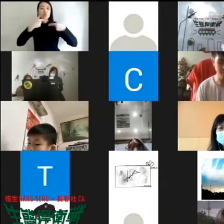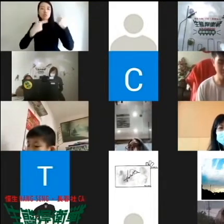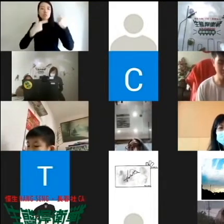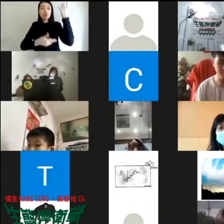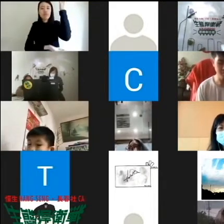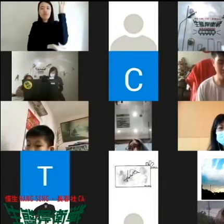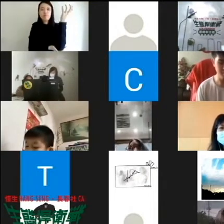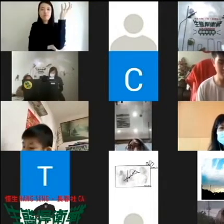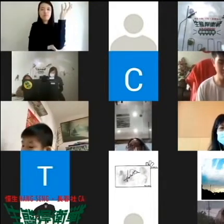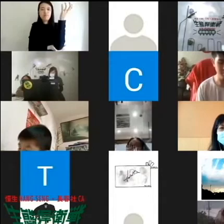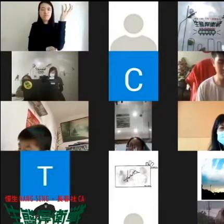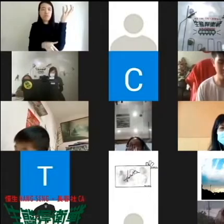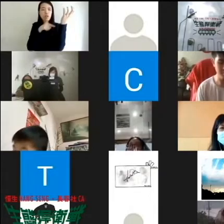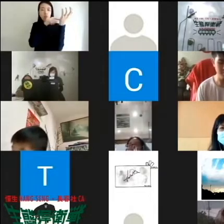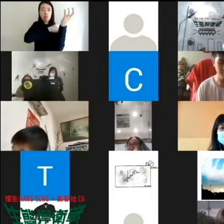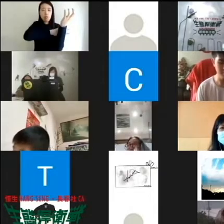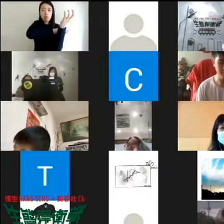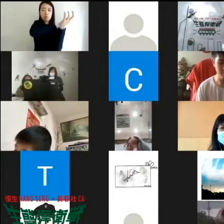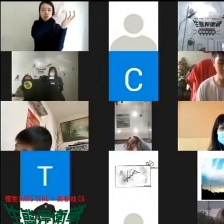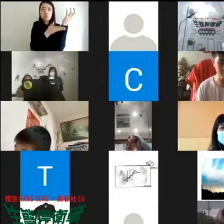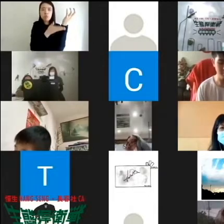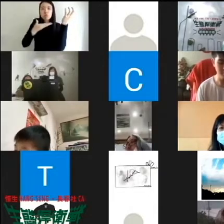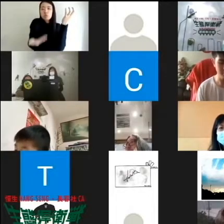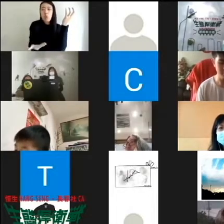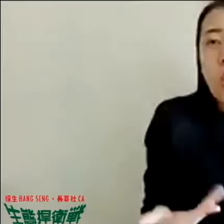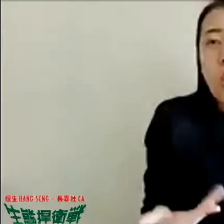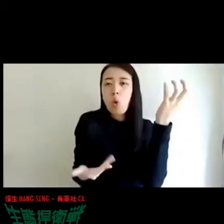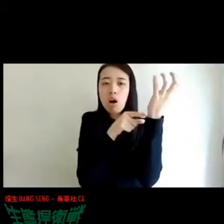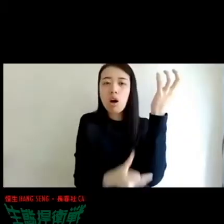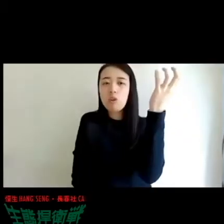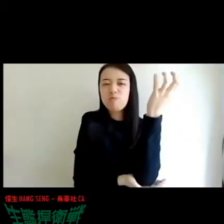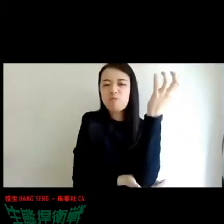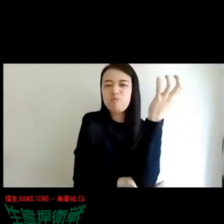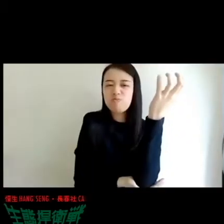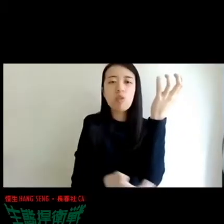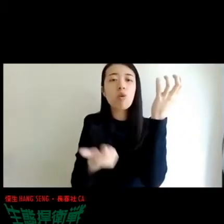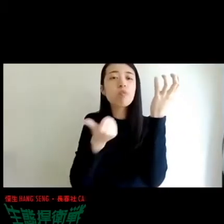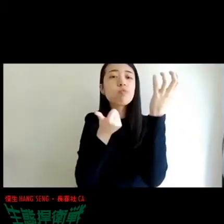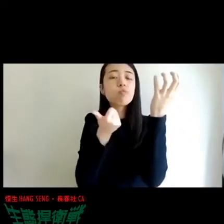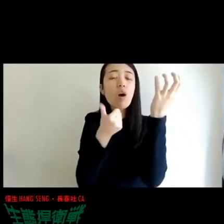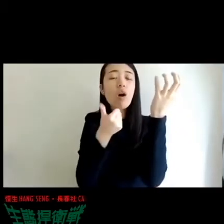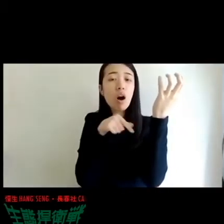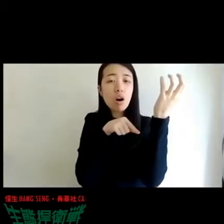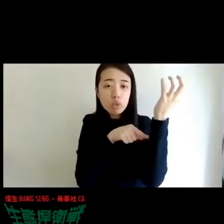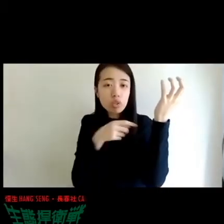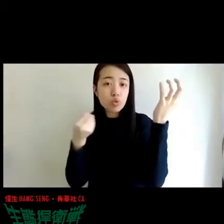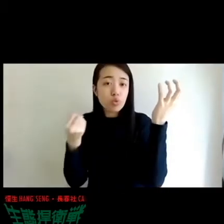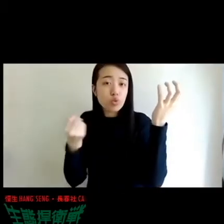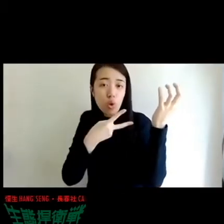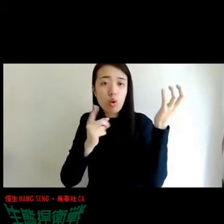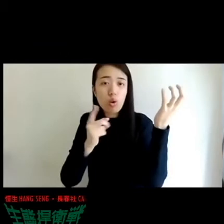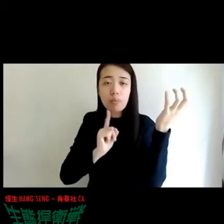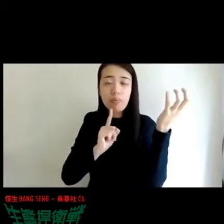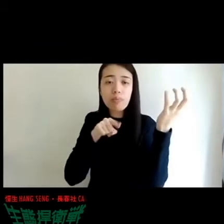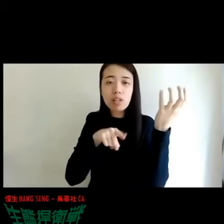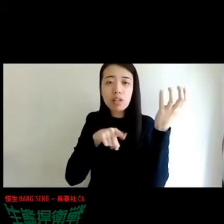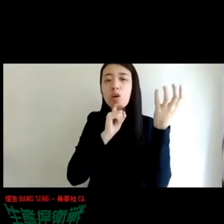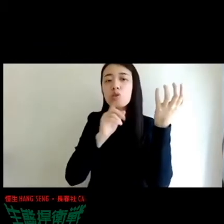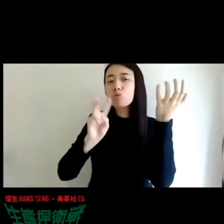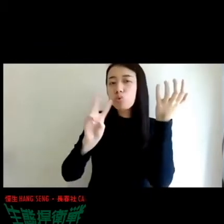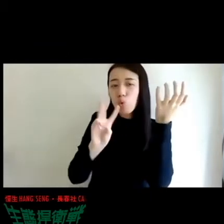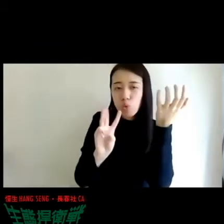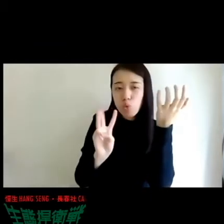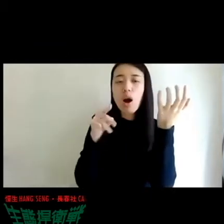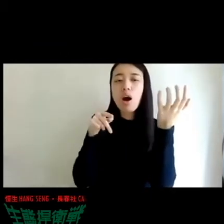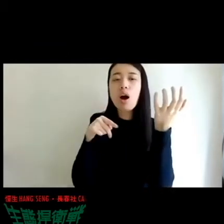冠嘅。咁佢除咗嚟支撐之外咧，更加係去輸送一啲水分啦，